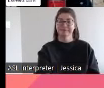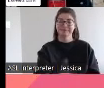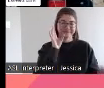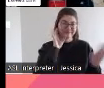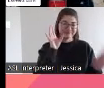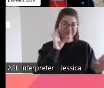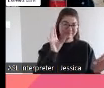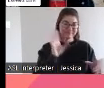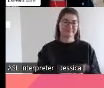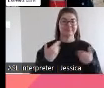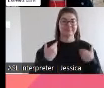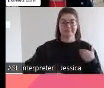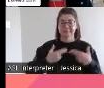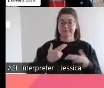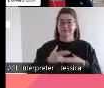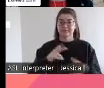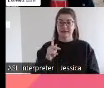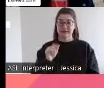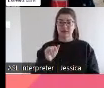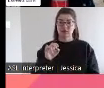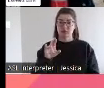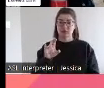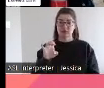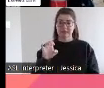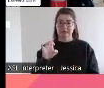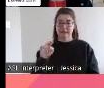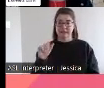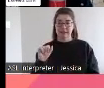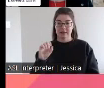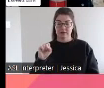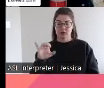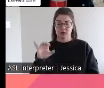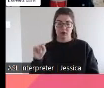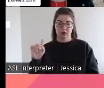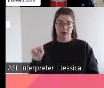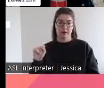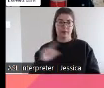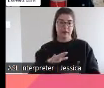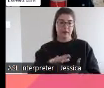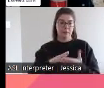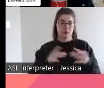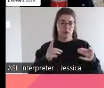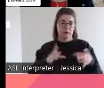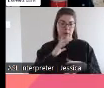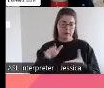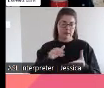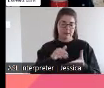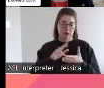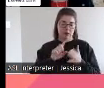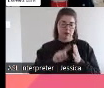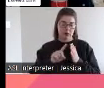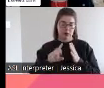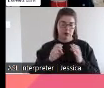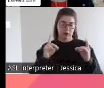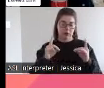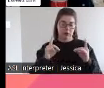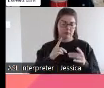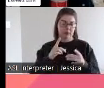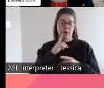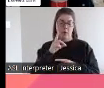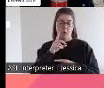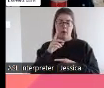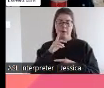Bonjour tout le monde. Je suis Katrina Scott, directrice académique du Centre